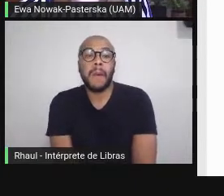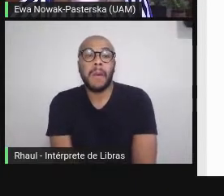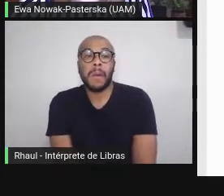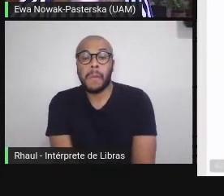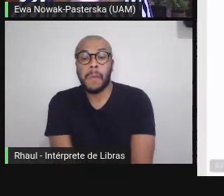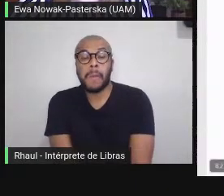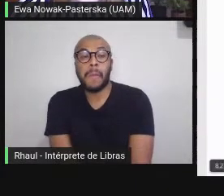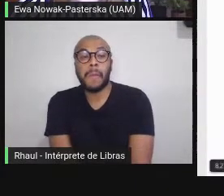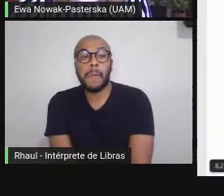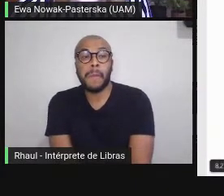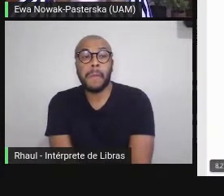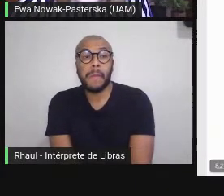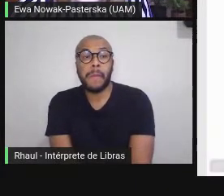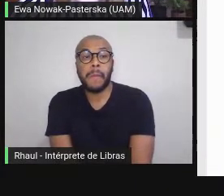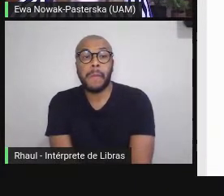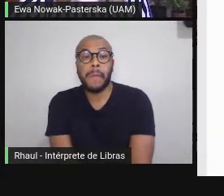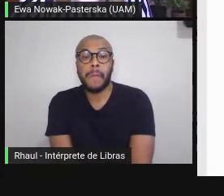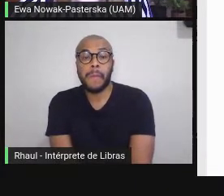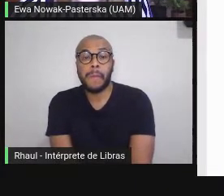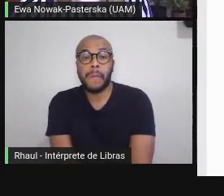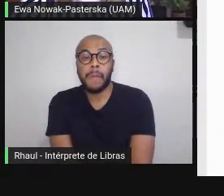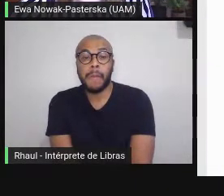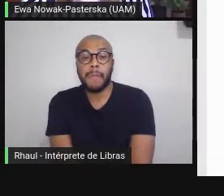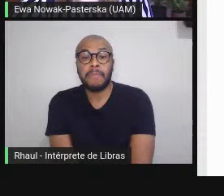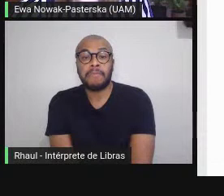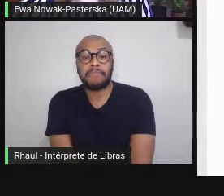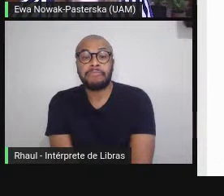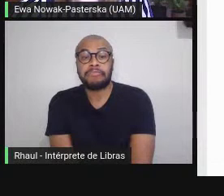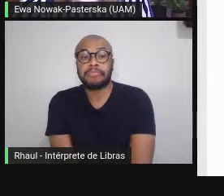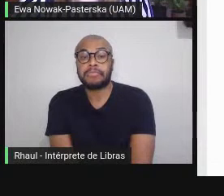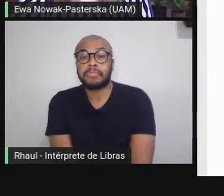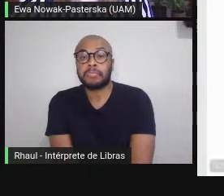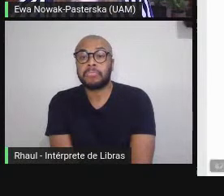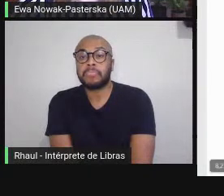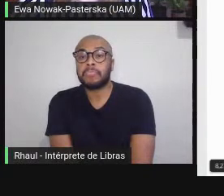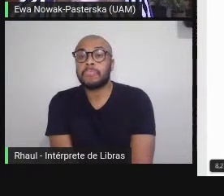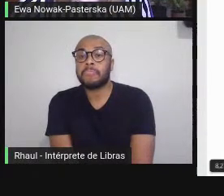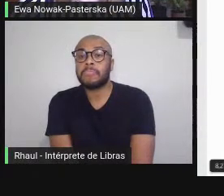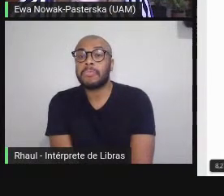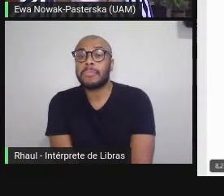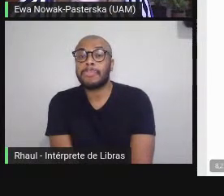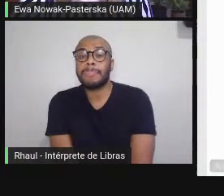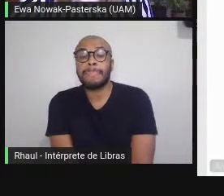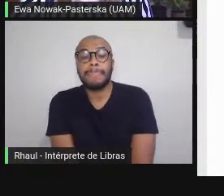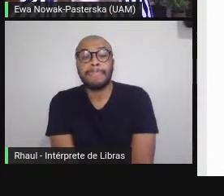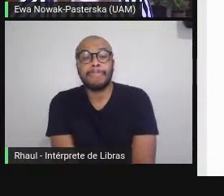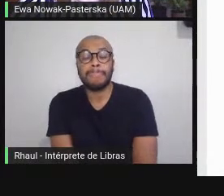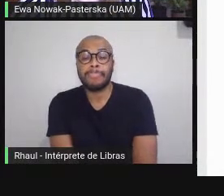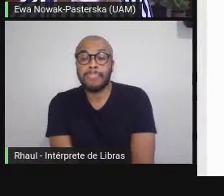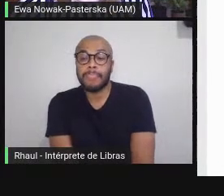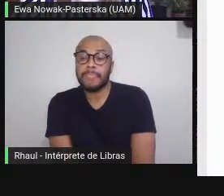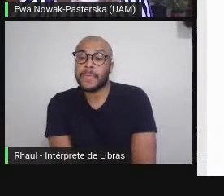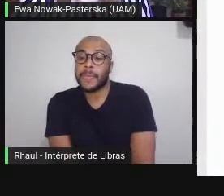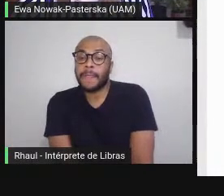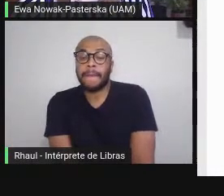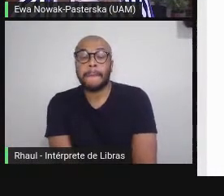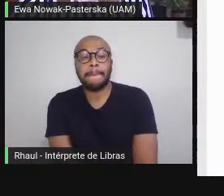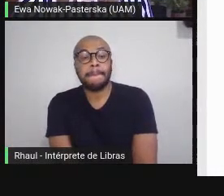karczmarza, Kołodziejczyk, który już był, syn kołodzieja, czy Bednarczyk, syn